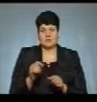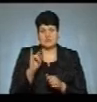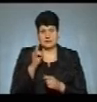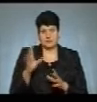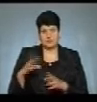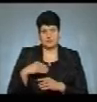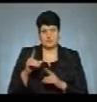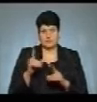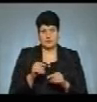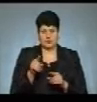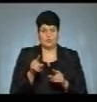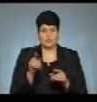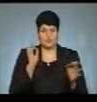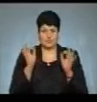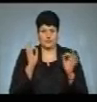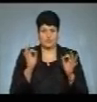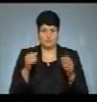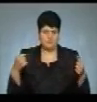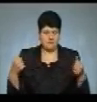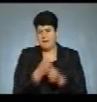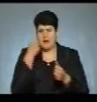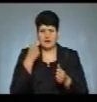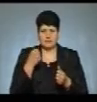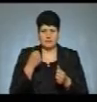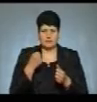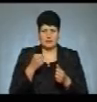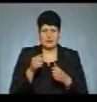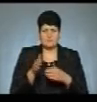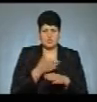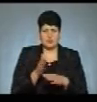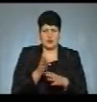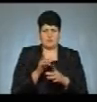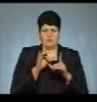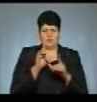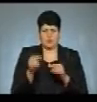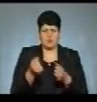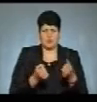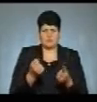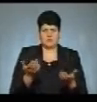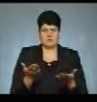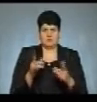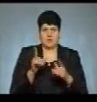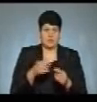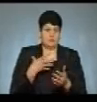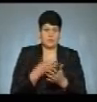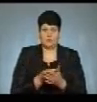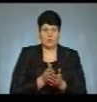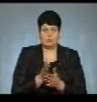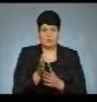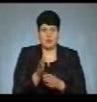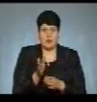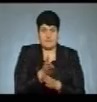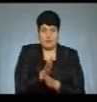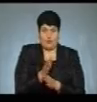разом. Тут звук бебев, і між нами проїхала машина. І ми їхали по своїй смузі, а він поміж